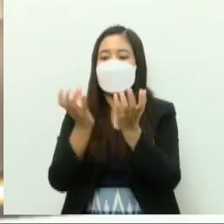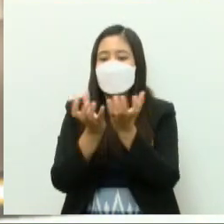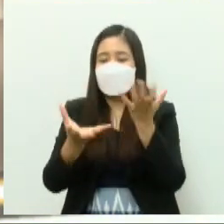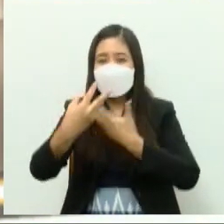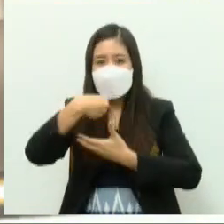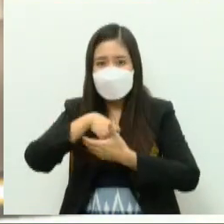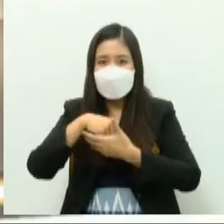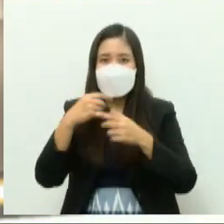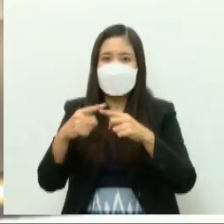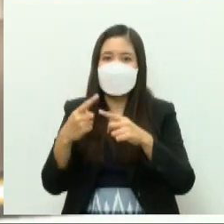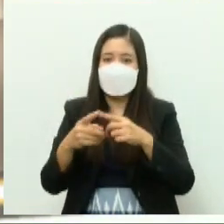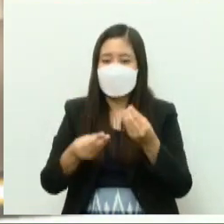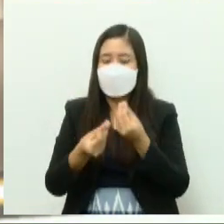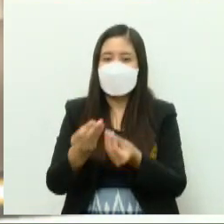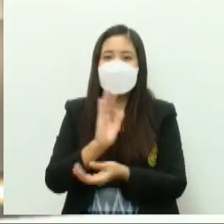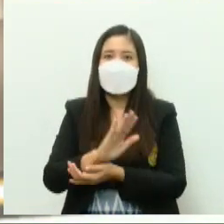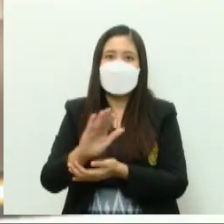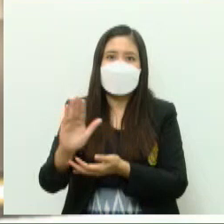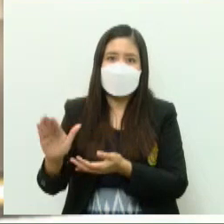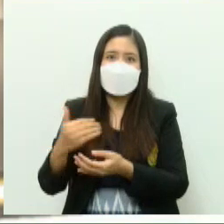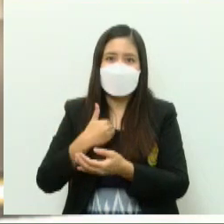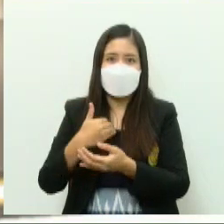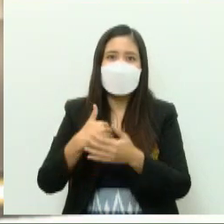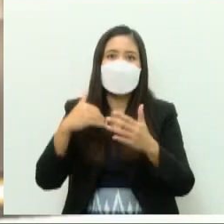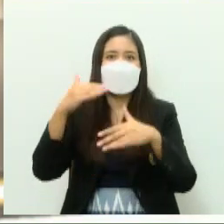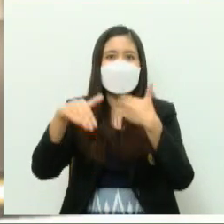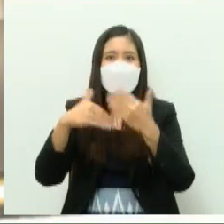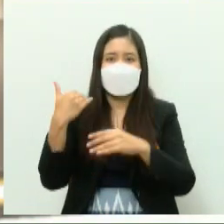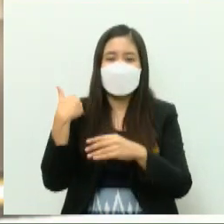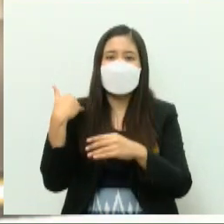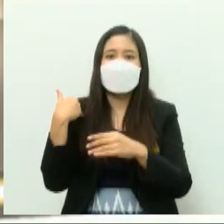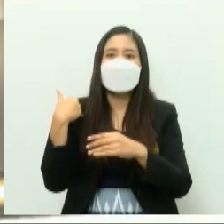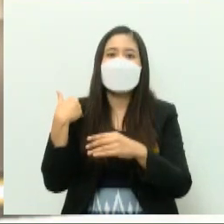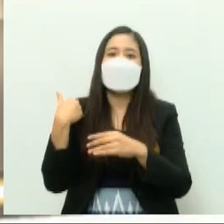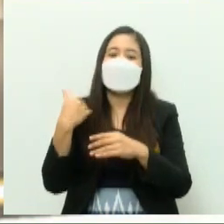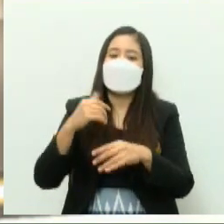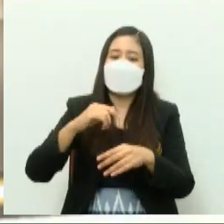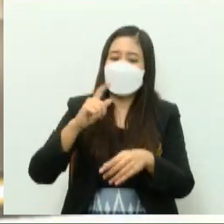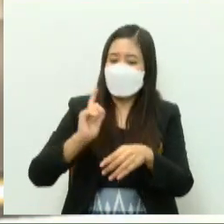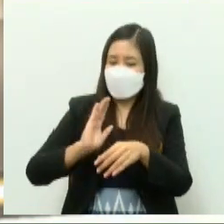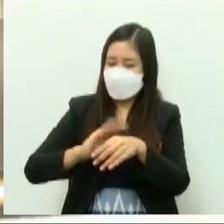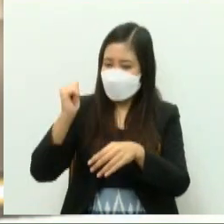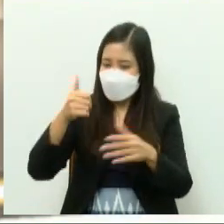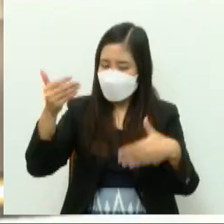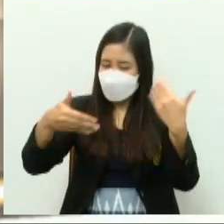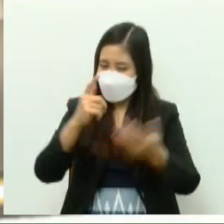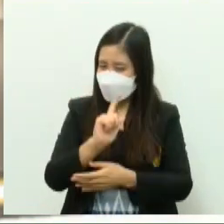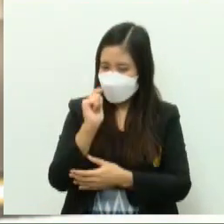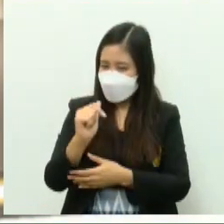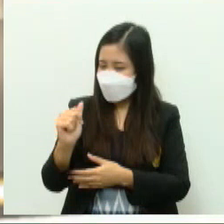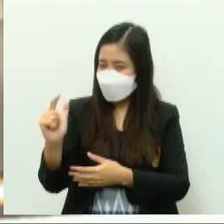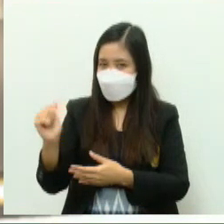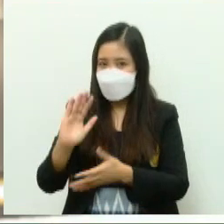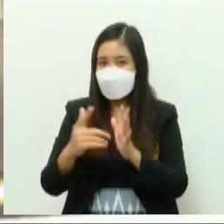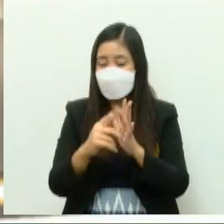การมีการประกวดแข่งขันนะครับแล้วก็ได้เบสแพ็กทีสที่มีกิจกรรมที่ทางเขตพื้นที่การศึกษา